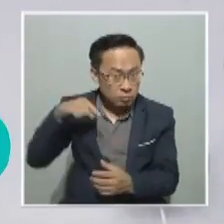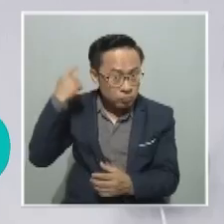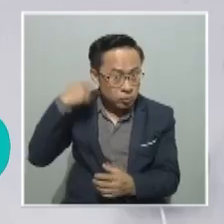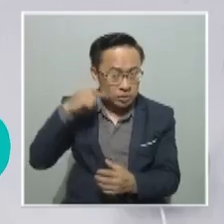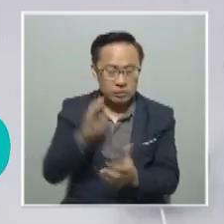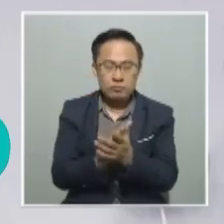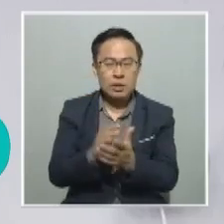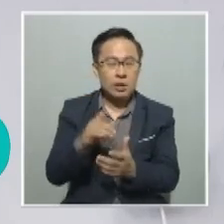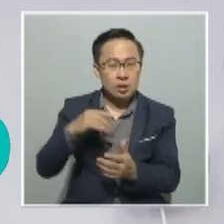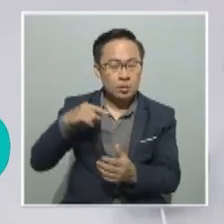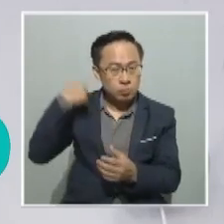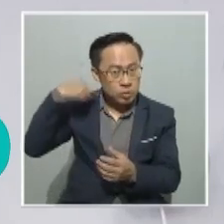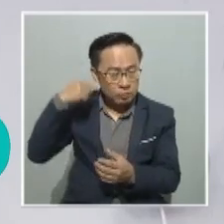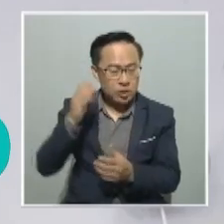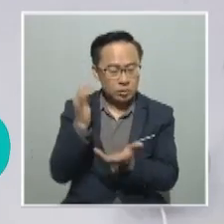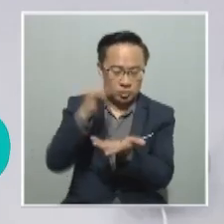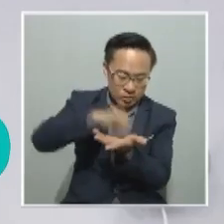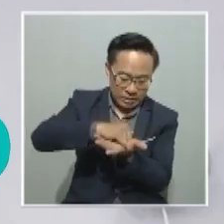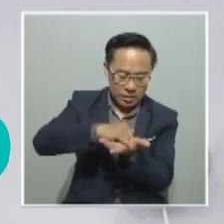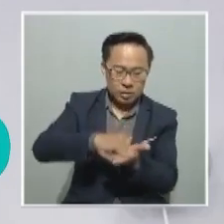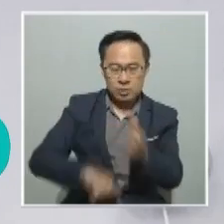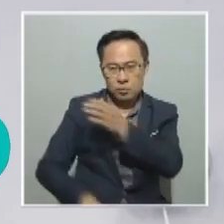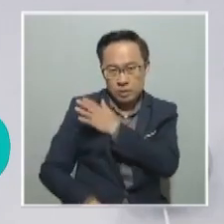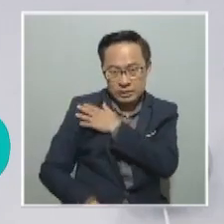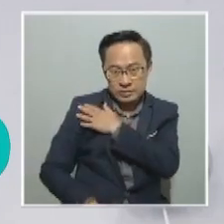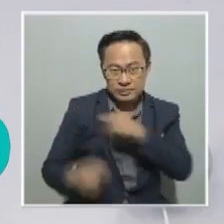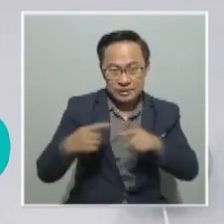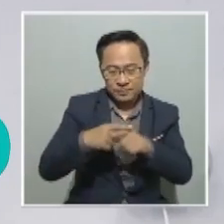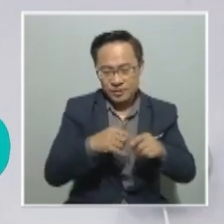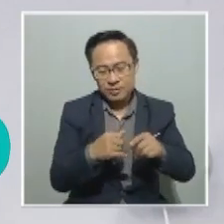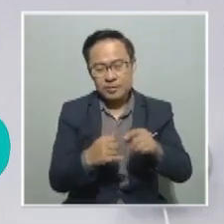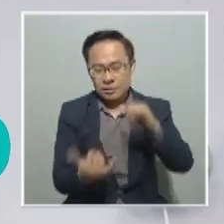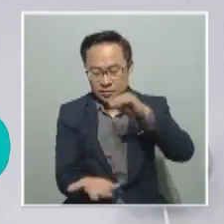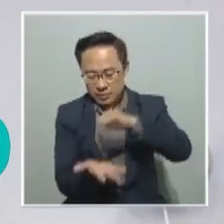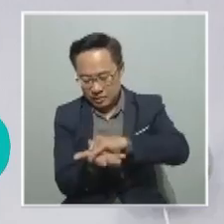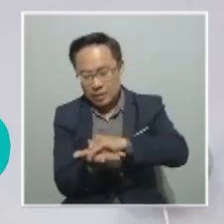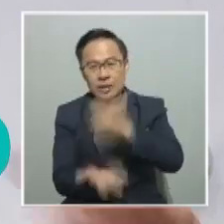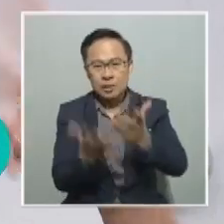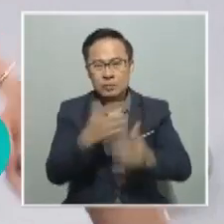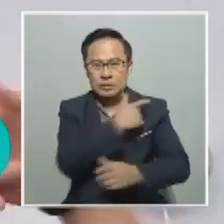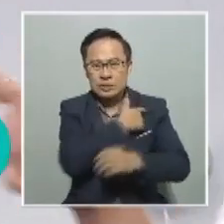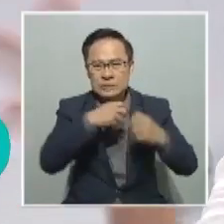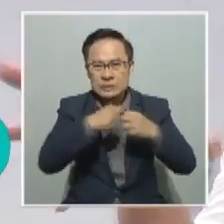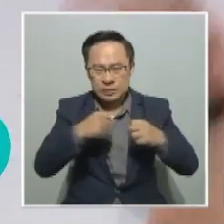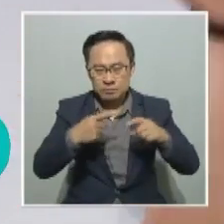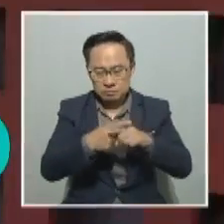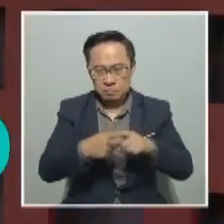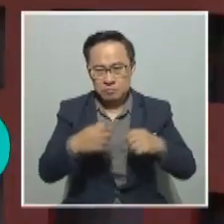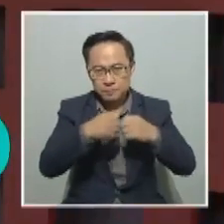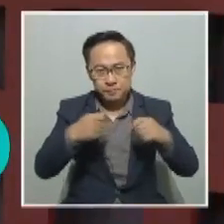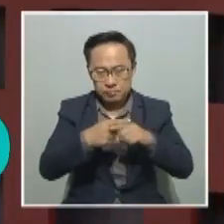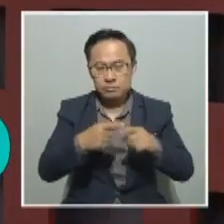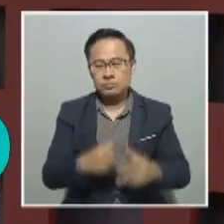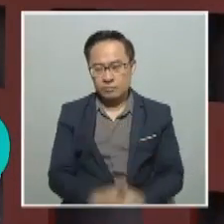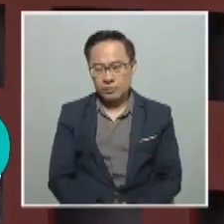างที่บอกไปแล้วเนี่ยพอเวลาไหล่มันโดนทับนานๆ อ ่ะมันก็จะมีการอักเสบทั้งคืนนึกออกไหมมันเหมือนตึงตลอดเวลา พี่หมอเพราะว่า